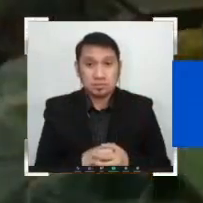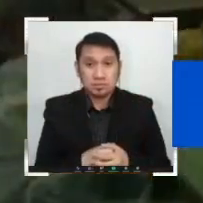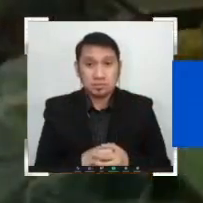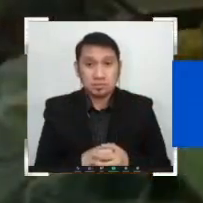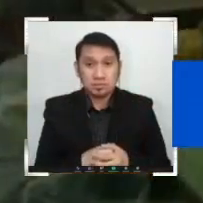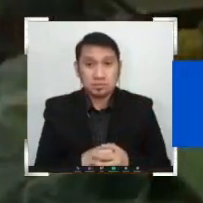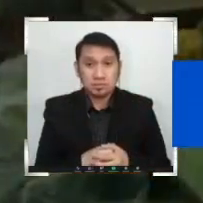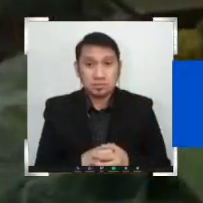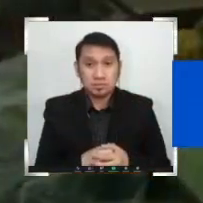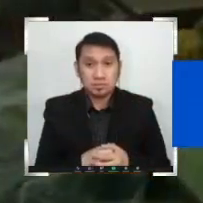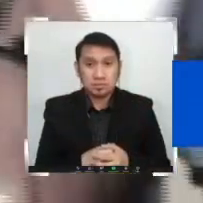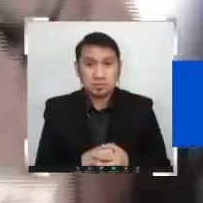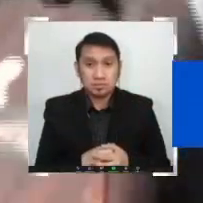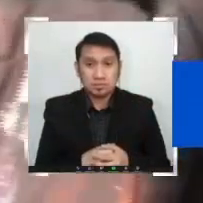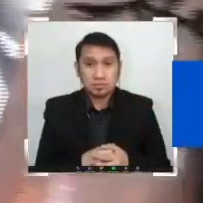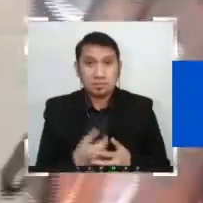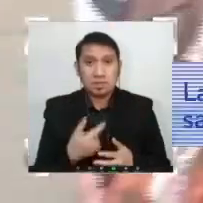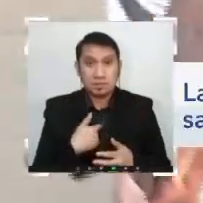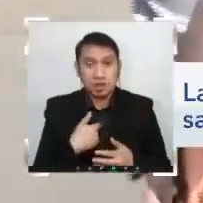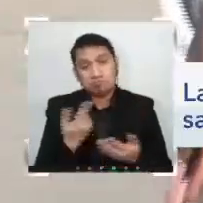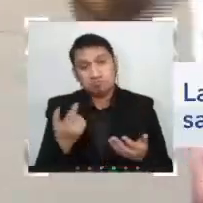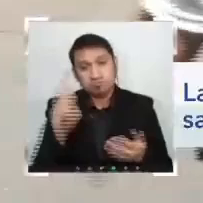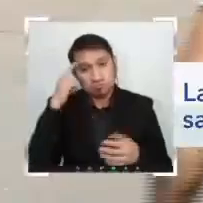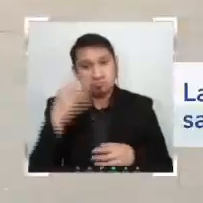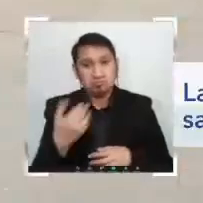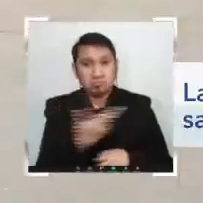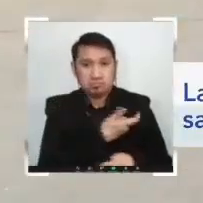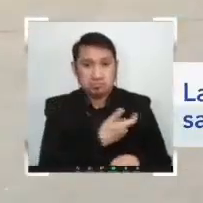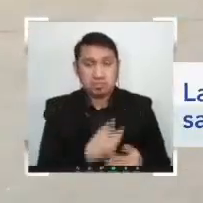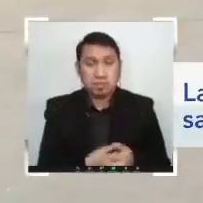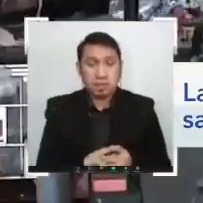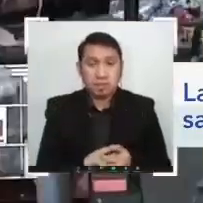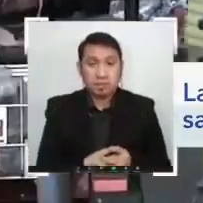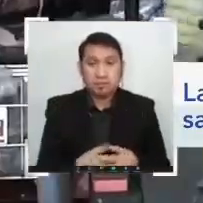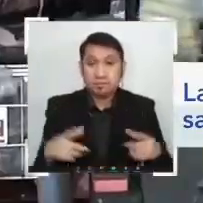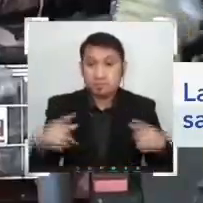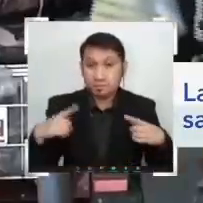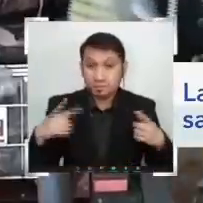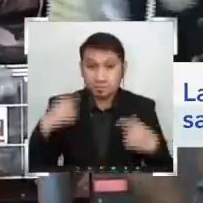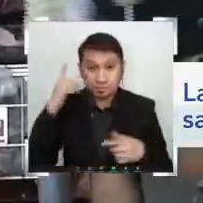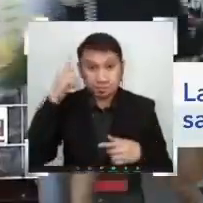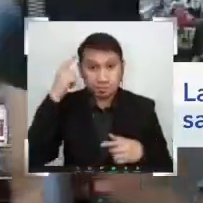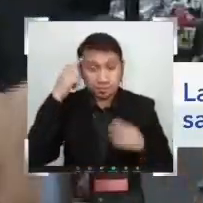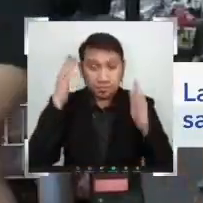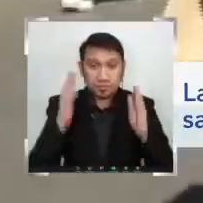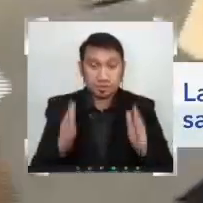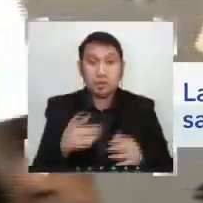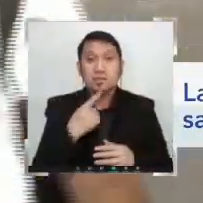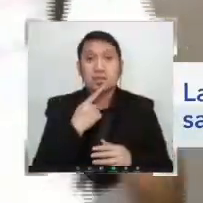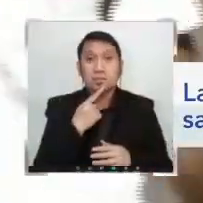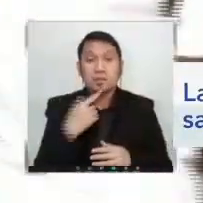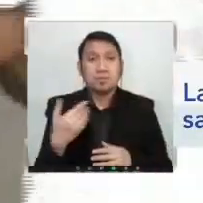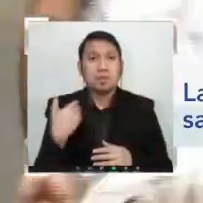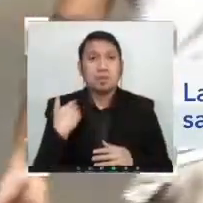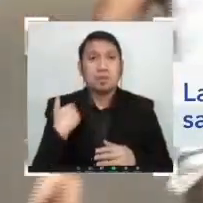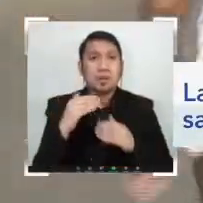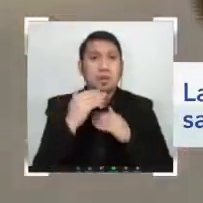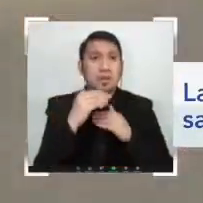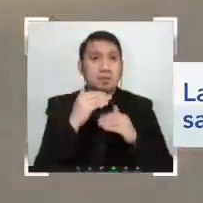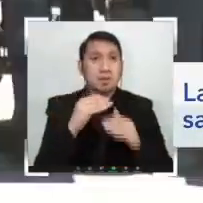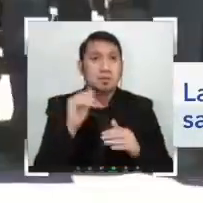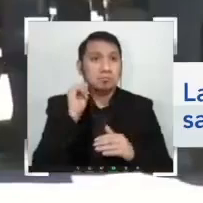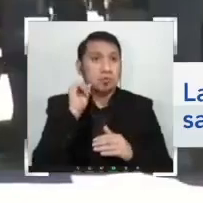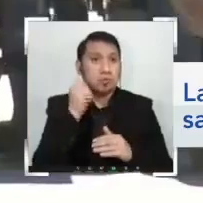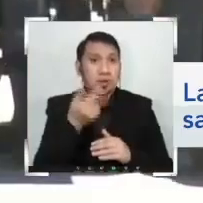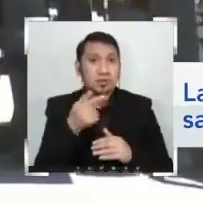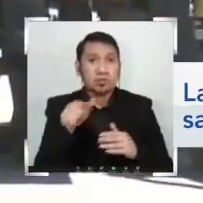Pwede magpapabakuna na po. Sabi ni Laguna Governor Ramil Hernandez, hindi pa naman lilimitahan bukas ang galaw ng mga hindi pa